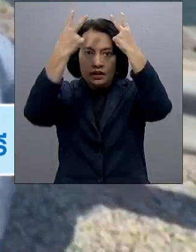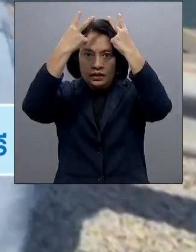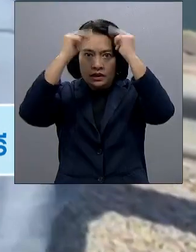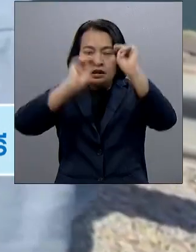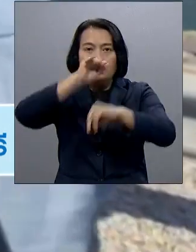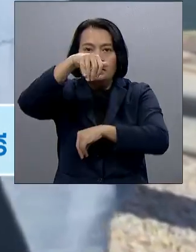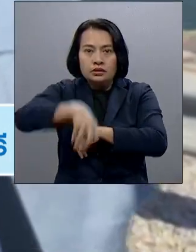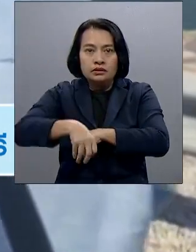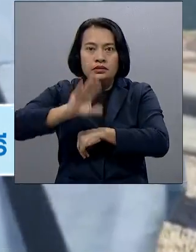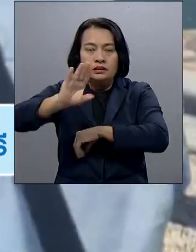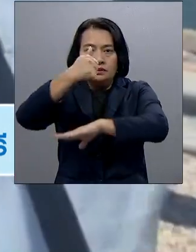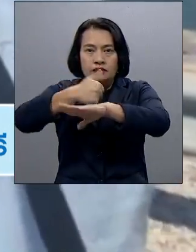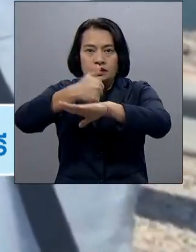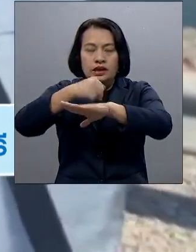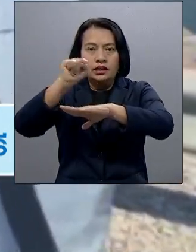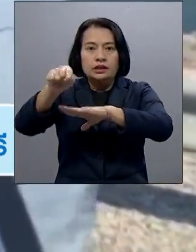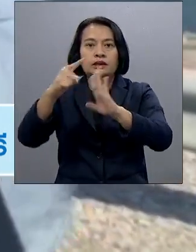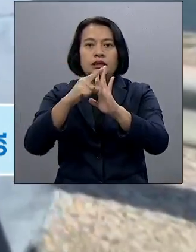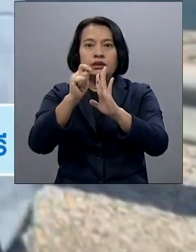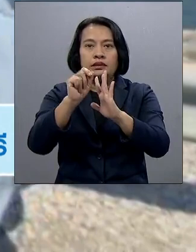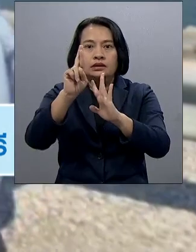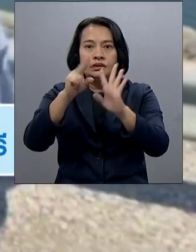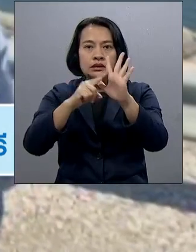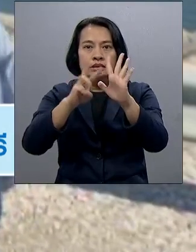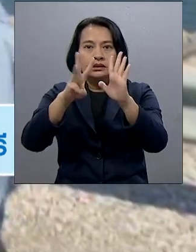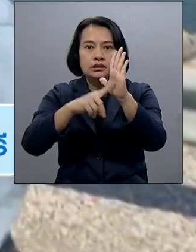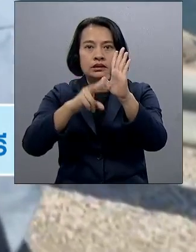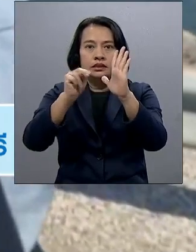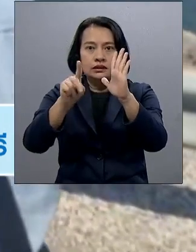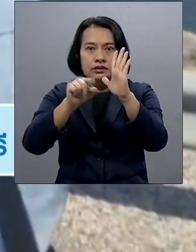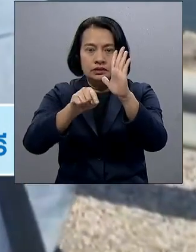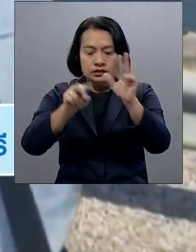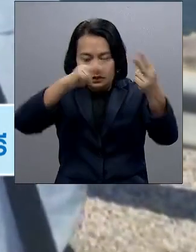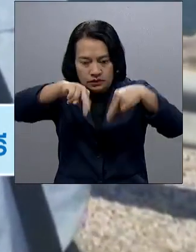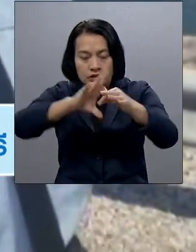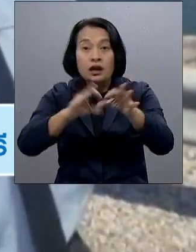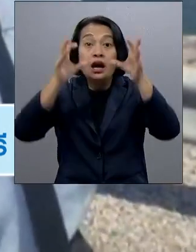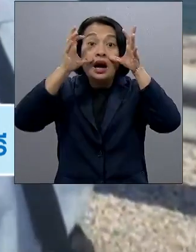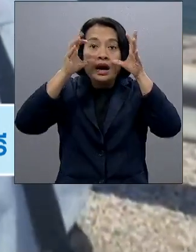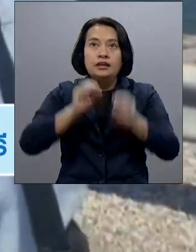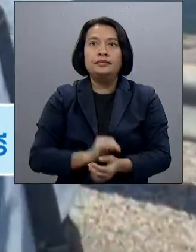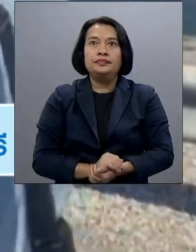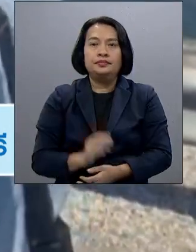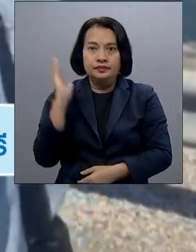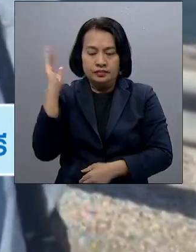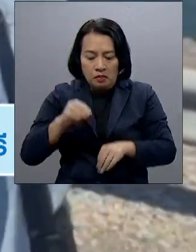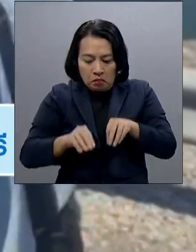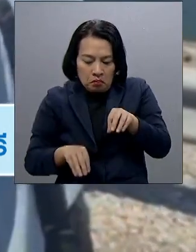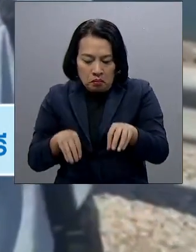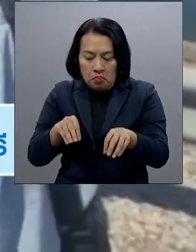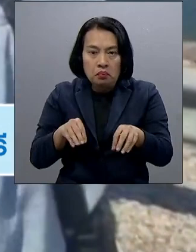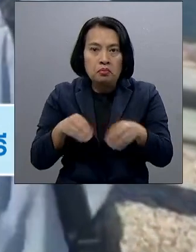ตำบลเอราวัณเนี่ยนะคะก็ได้ตรวจสอบกรณีที่มีเสือเดินลงมาบนสันเขื่อนก็มีการประชาสัม